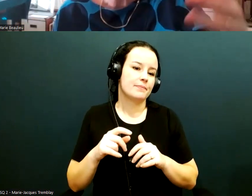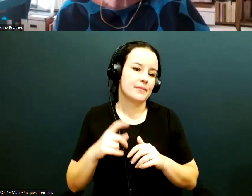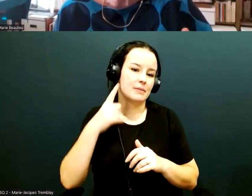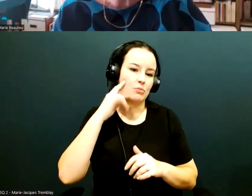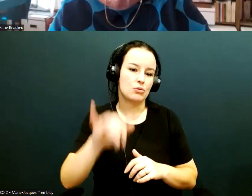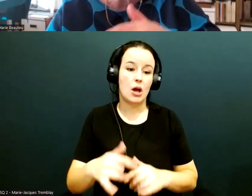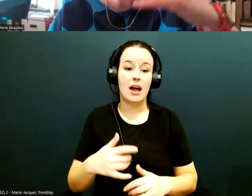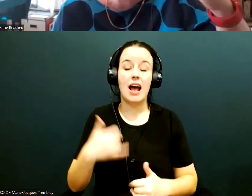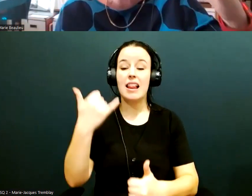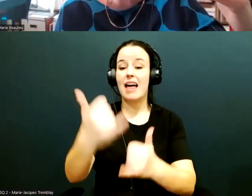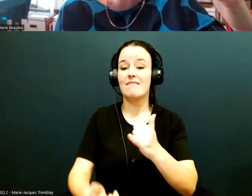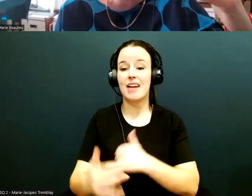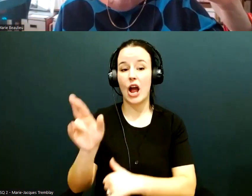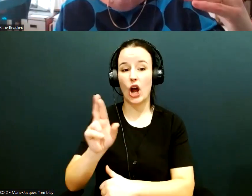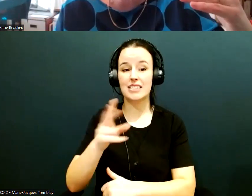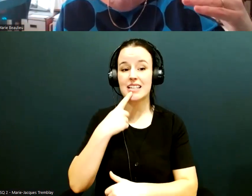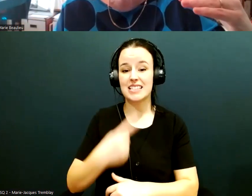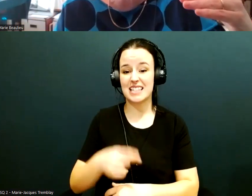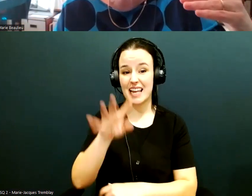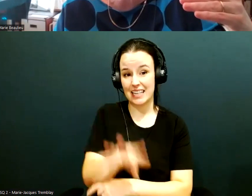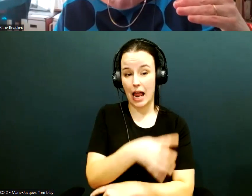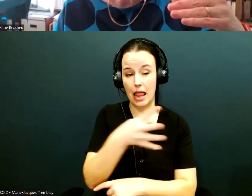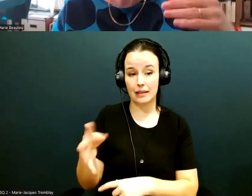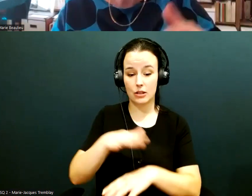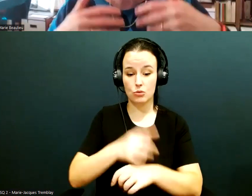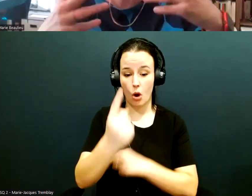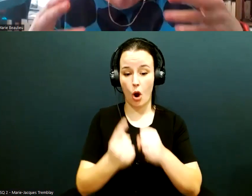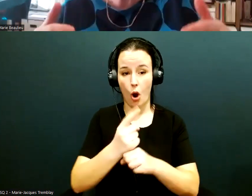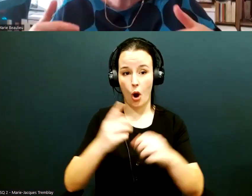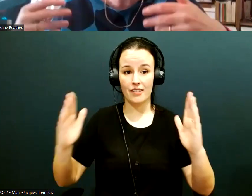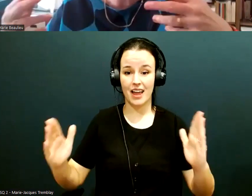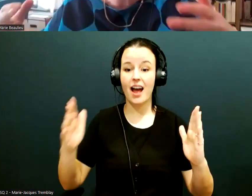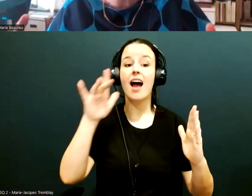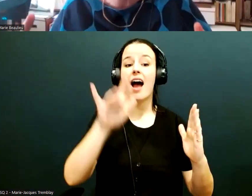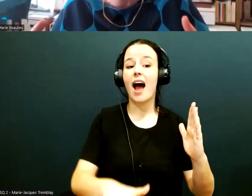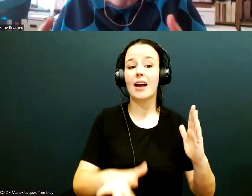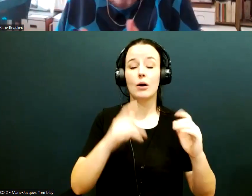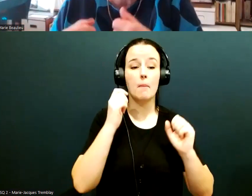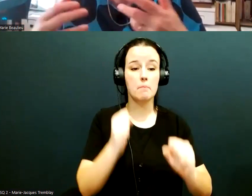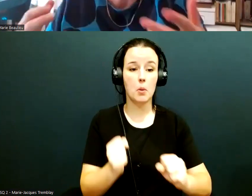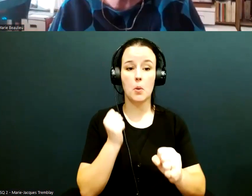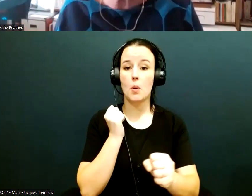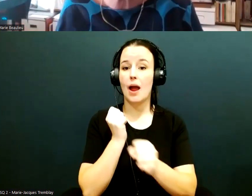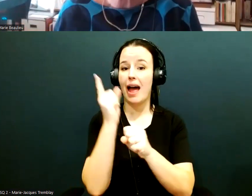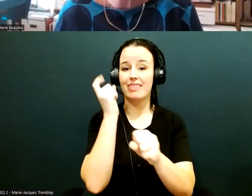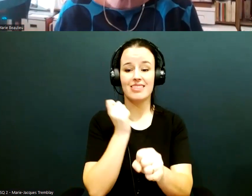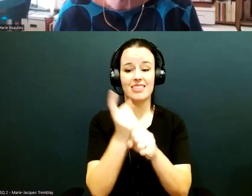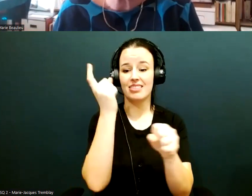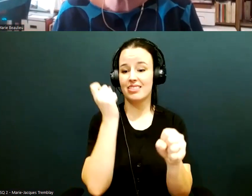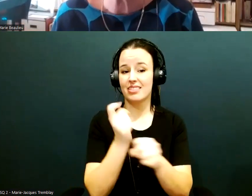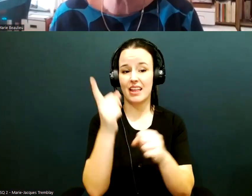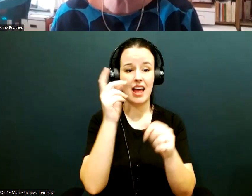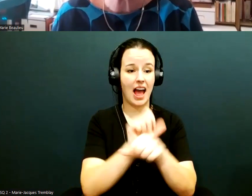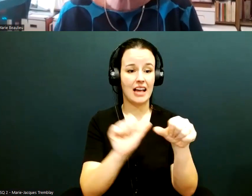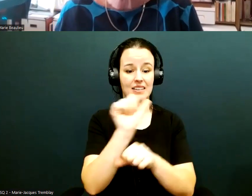la fin de la présentation de Roxane, elle avait un calendrier d'activités sur un an parce qu'on peut répéter d'année en année un certain nombre d'activités